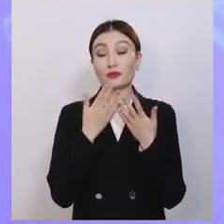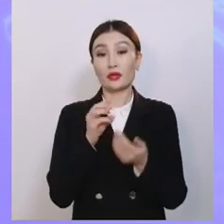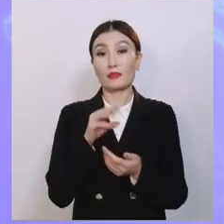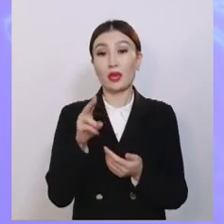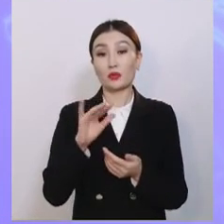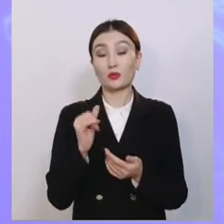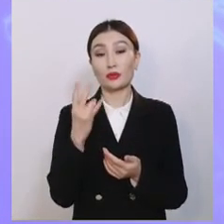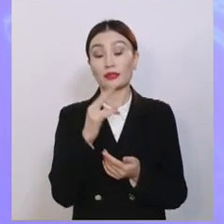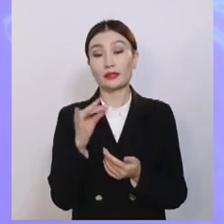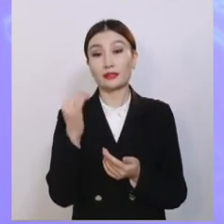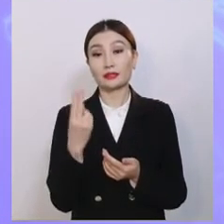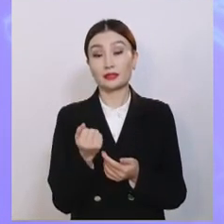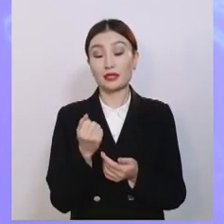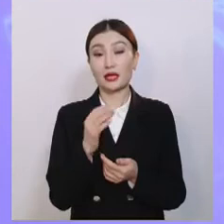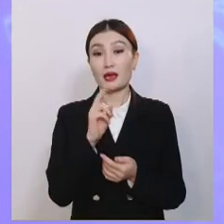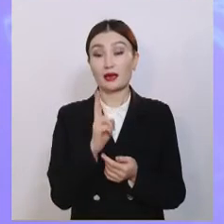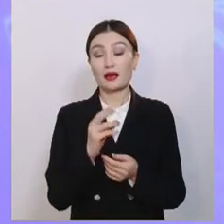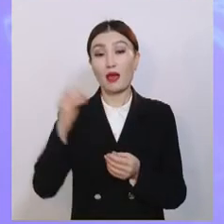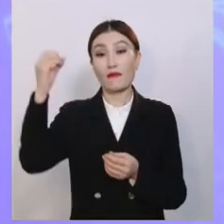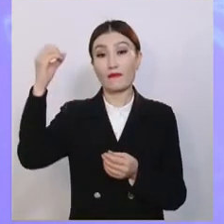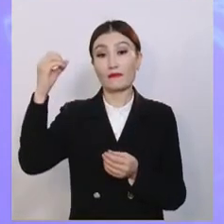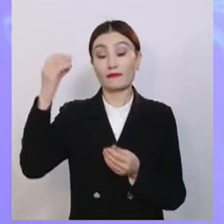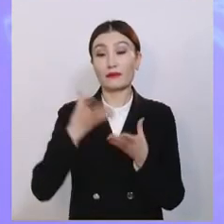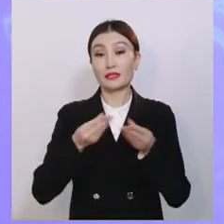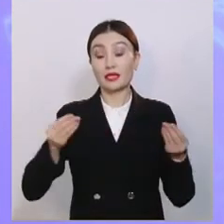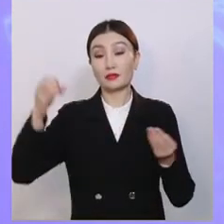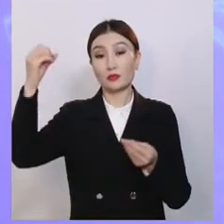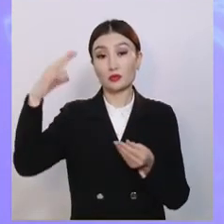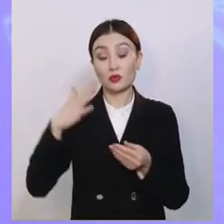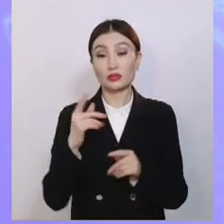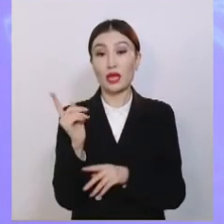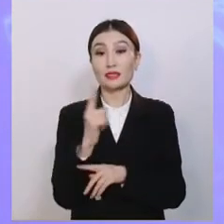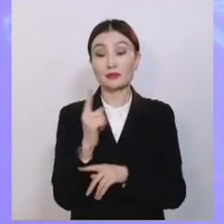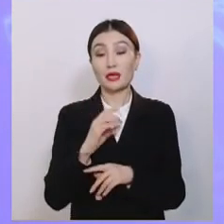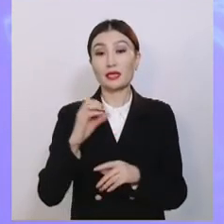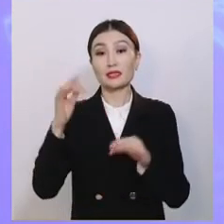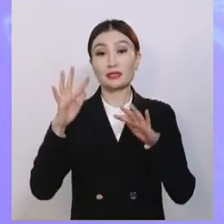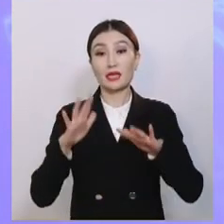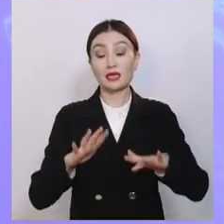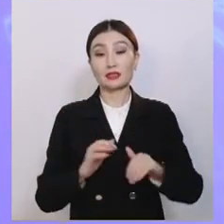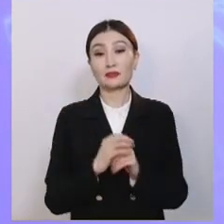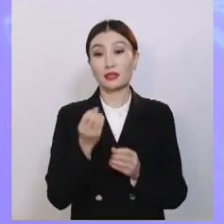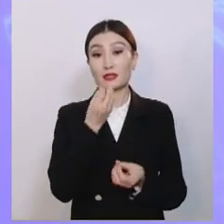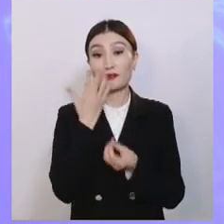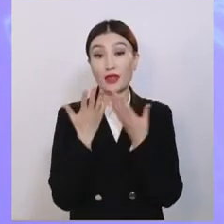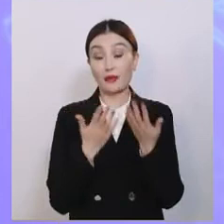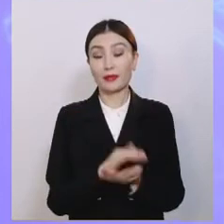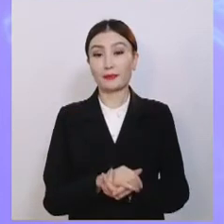медуница. Тянутся к весеннему солнцу стебельки с нежными цветами.